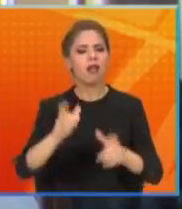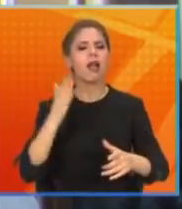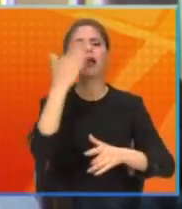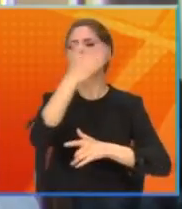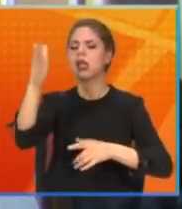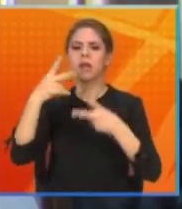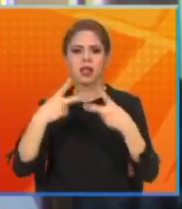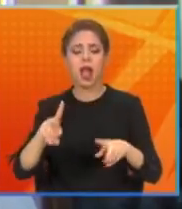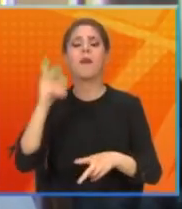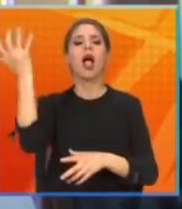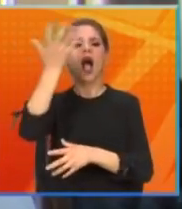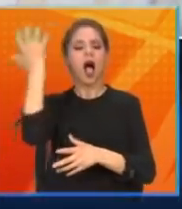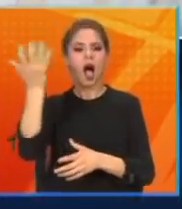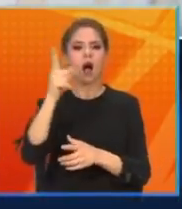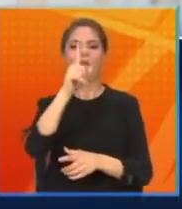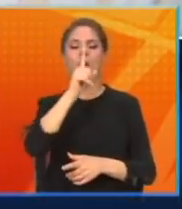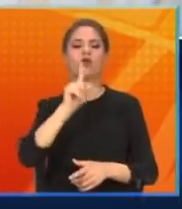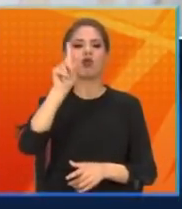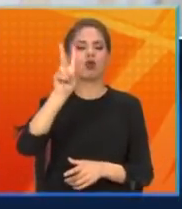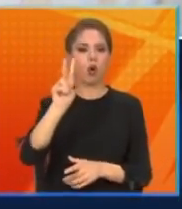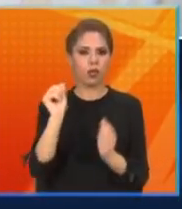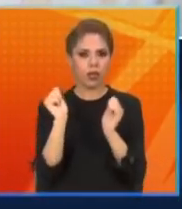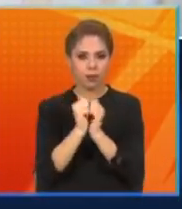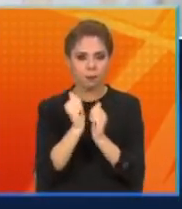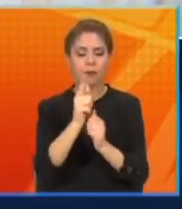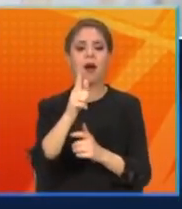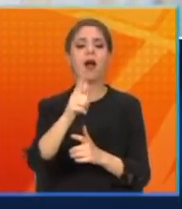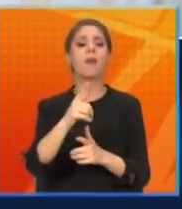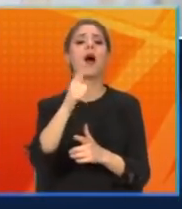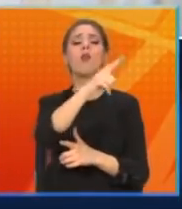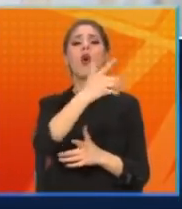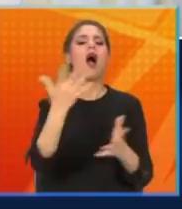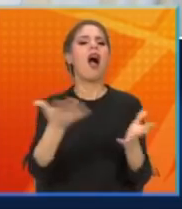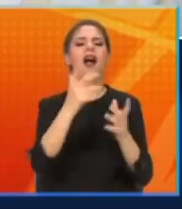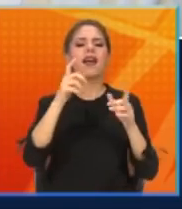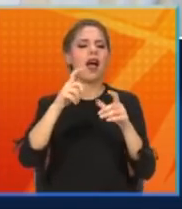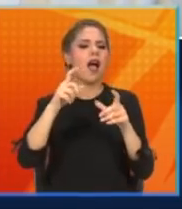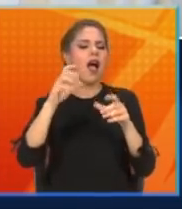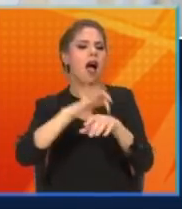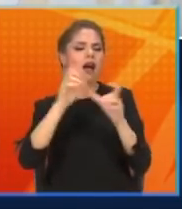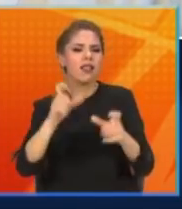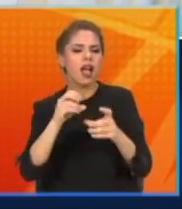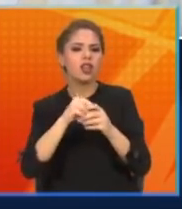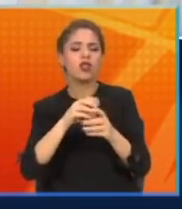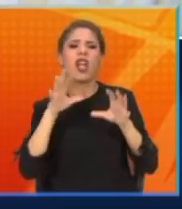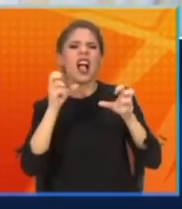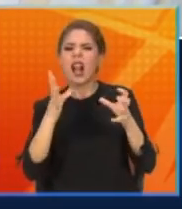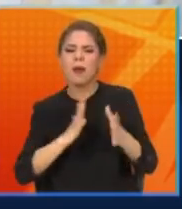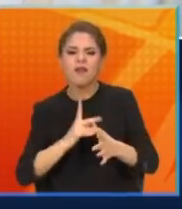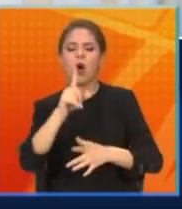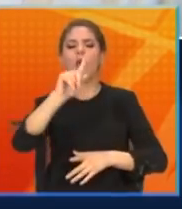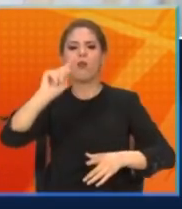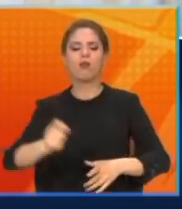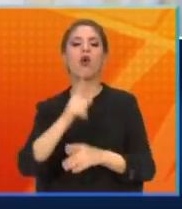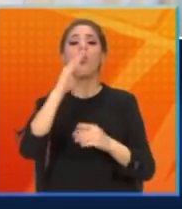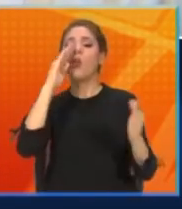ambulans gelmişse biliyorsunuz ambulans 112 sisteminde hangi hastanemizin ne kadar yoğunlukta olduğunu 112 bunu görebiliyor ve sizi